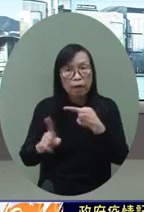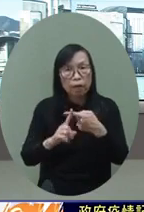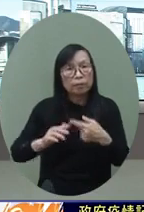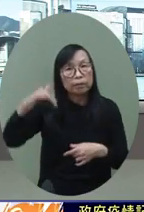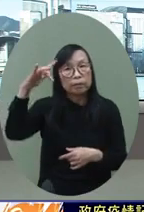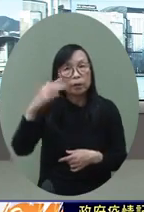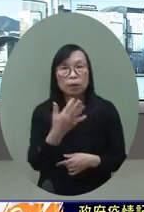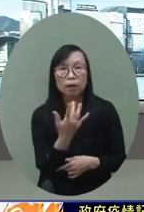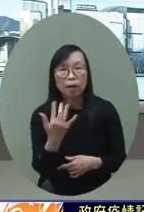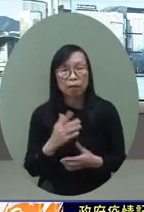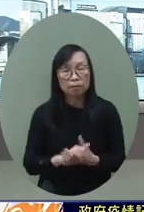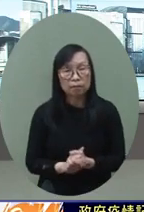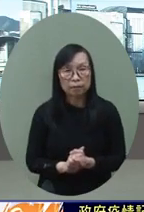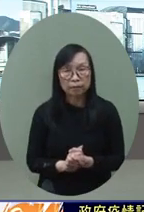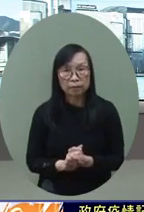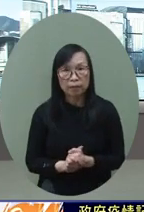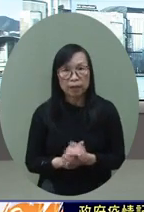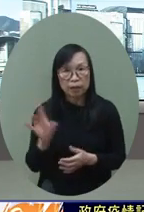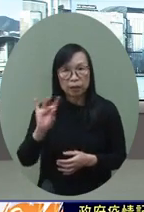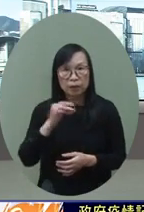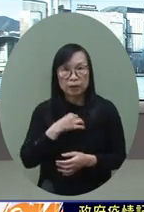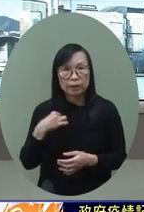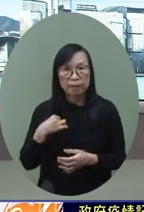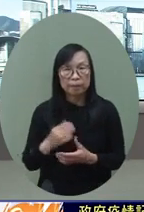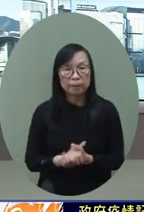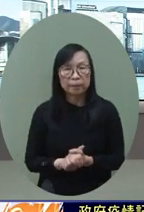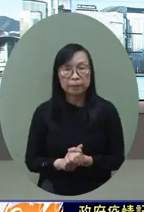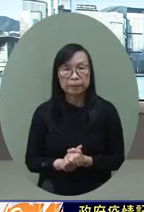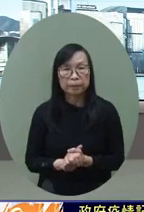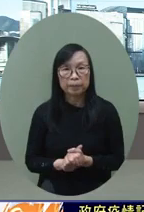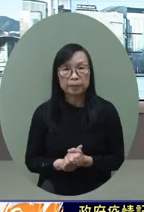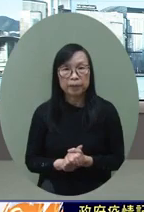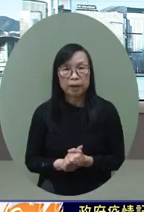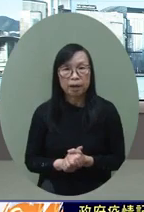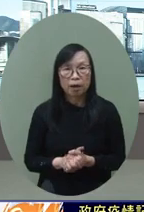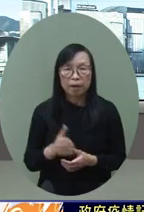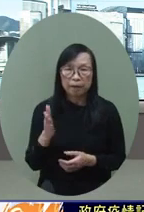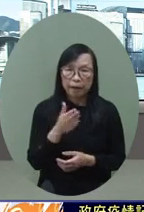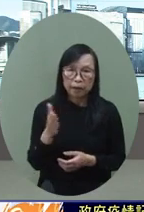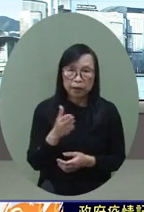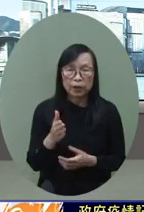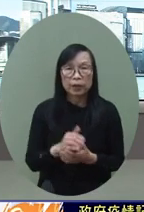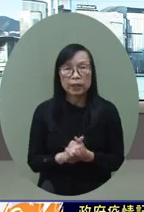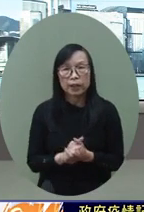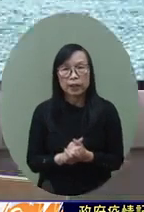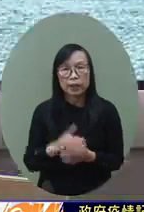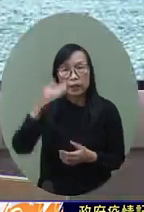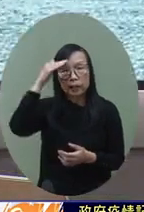Zhang 医生 Okay. Around 100 officers from the disciplinary